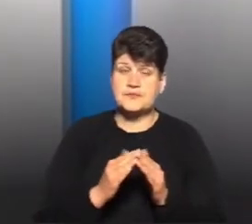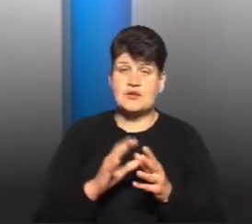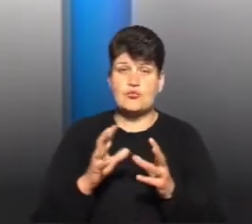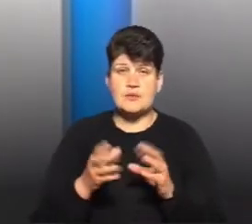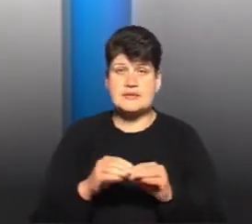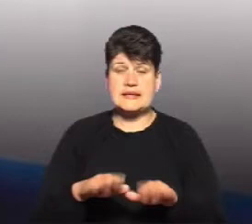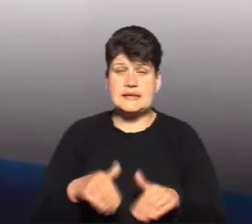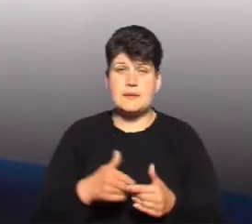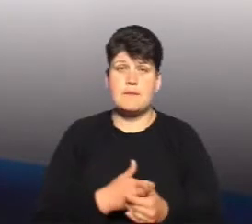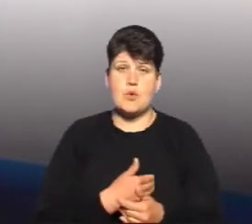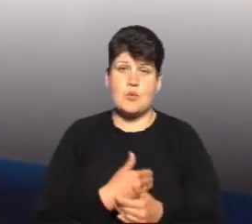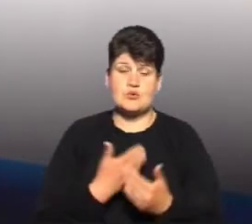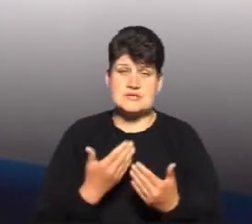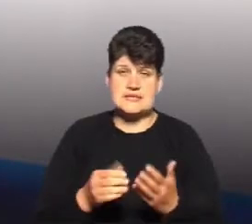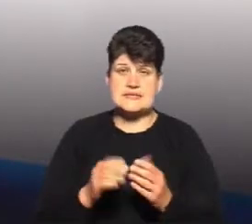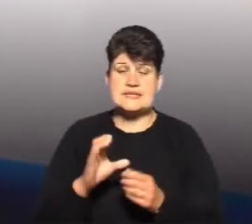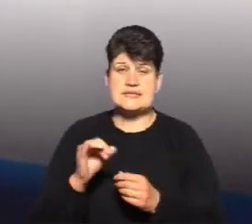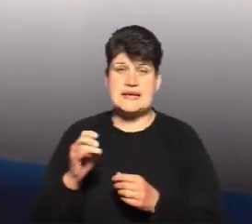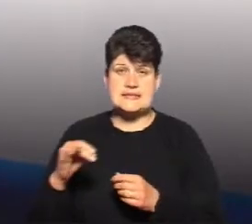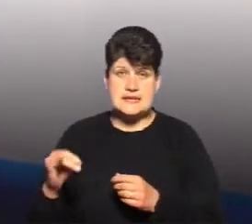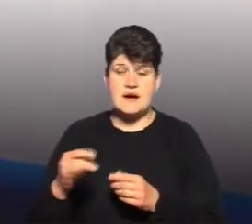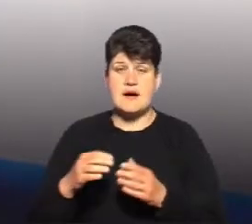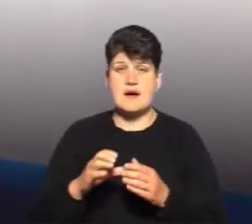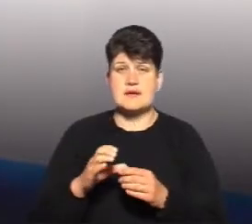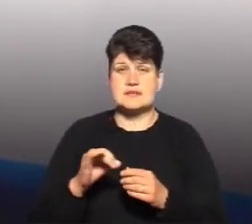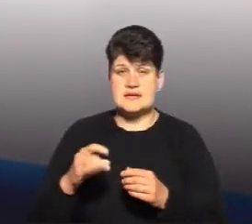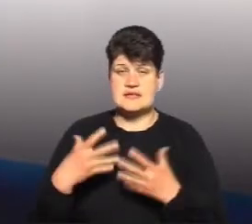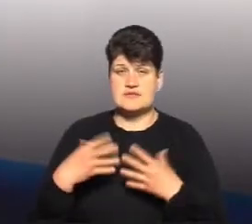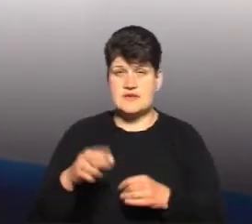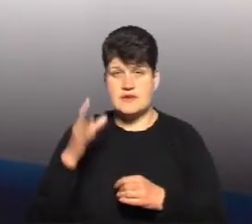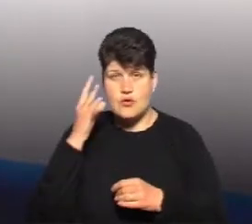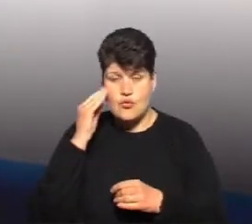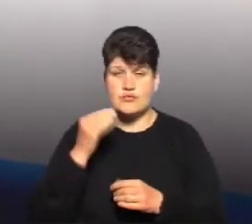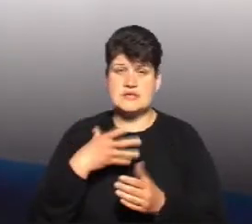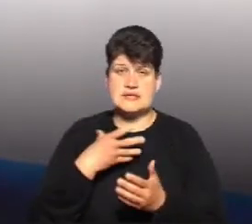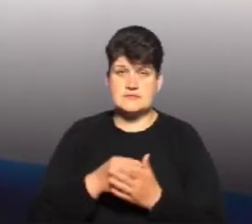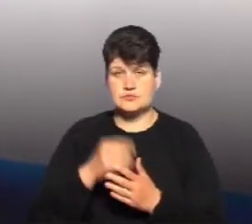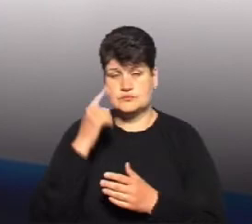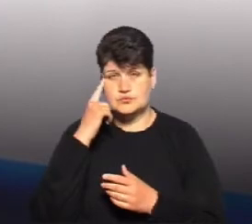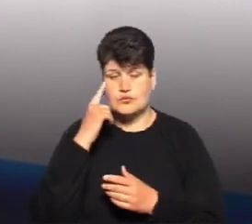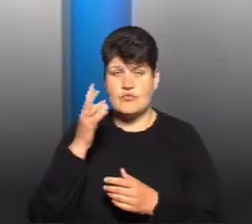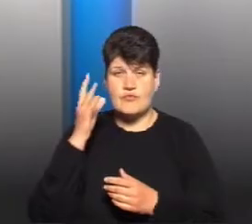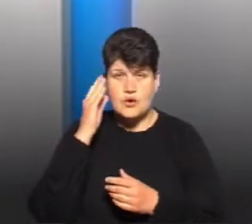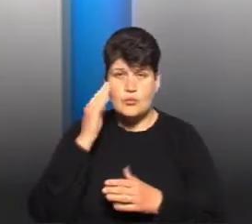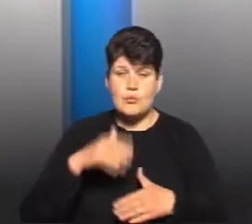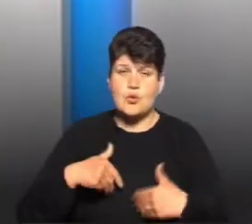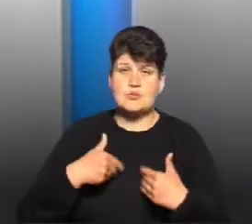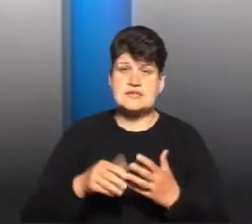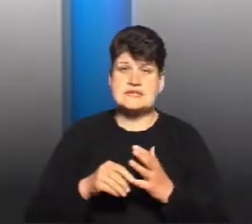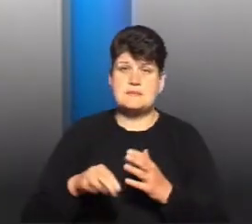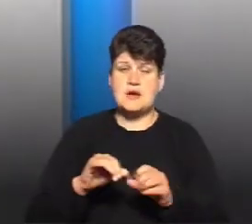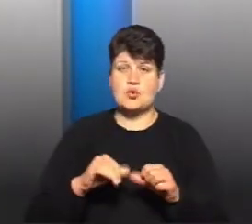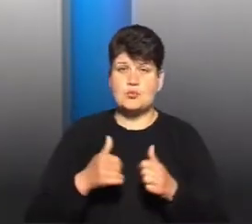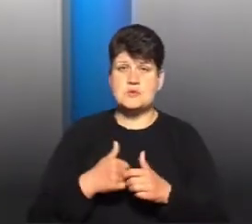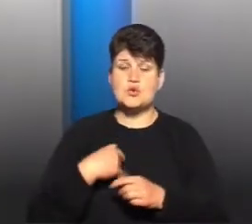тоді сесії, а вже тоді сесія, враховуючи на власний розсуд, тоді враховуючи пропозиції земельної комісії, голосує і приймає